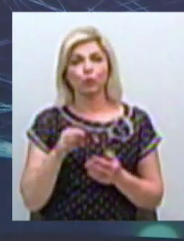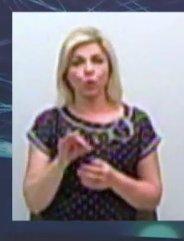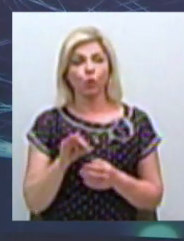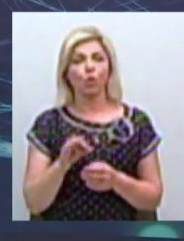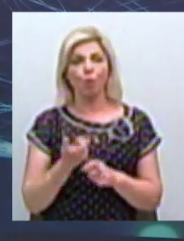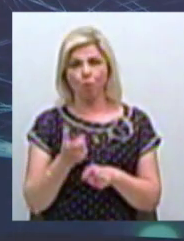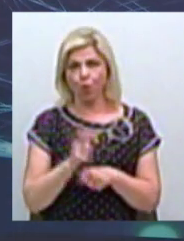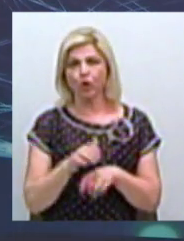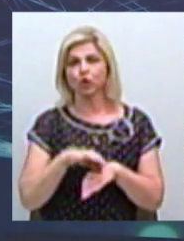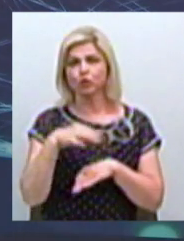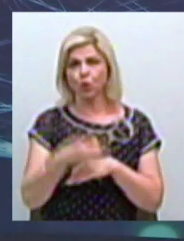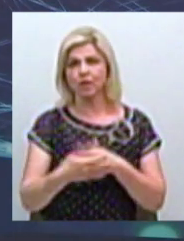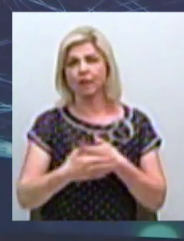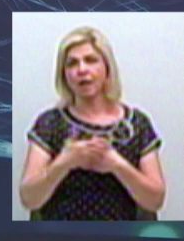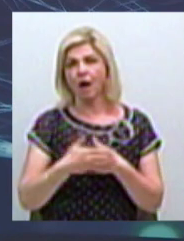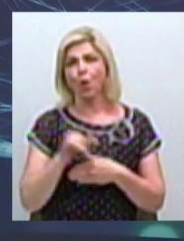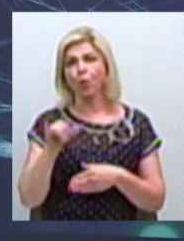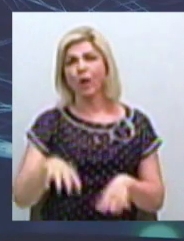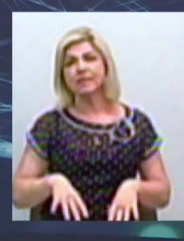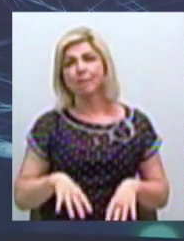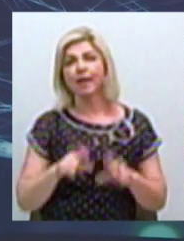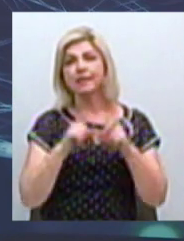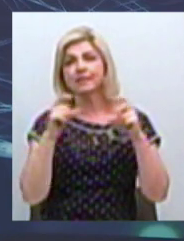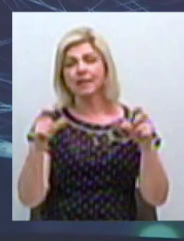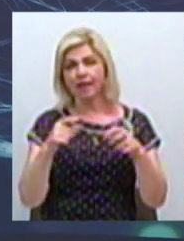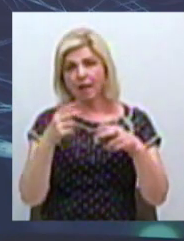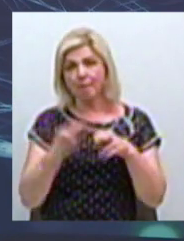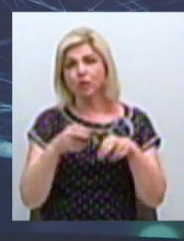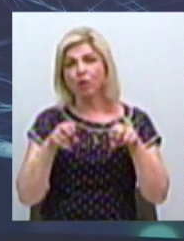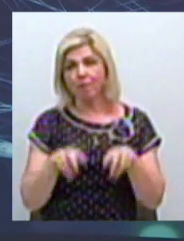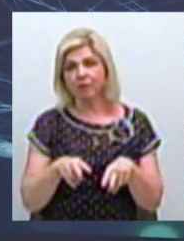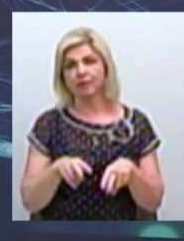більш жорстко наказати у інспекції техногенної